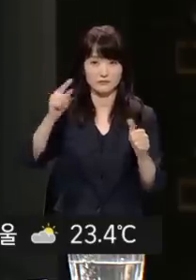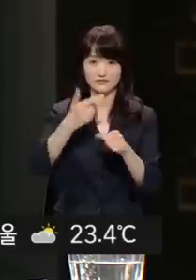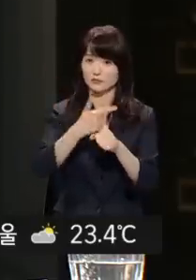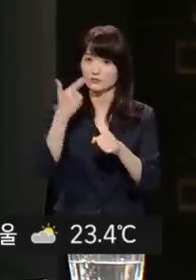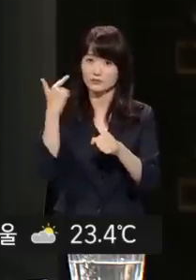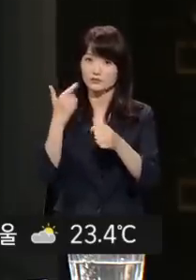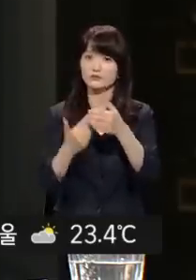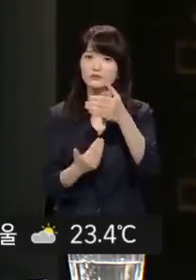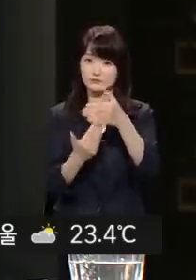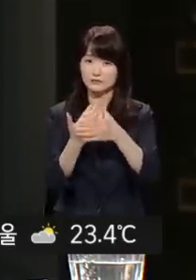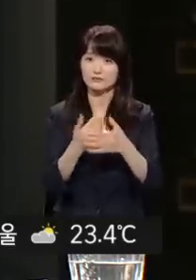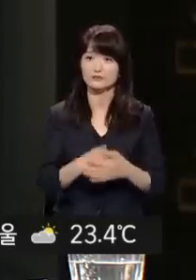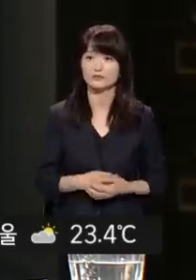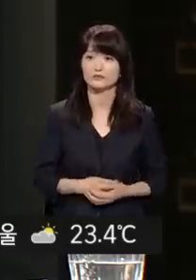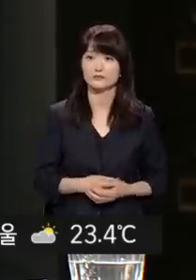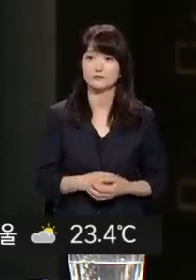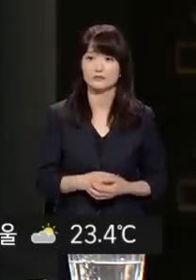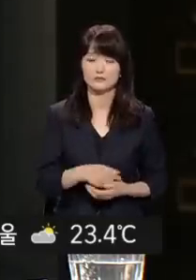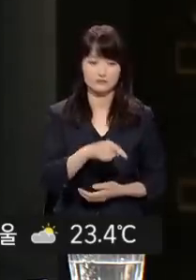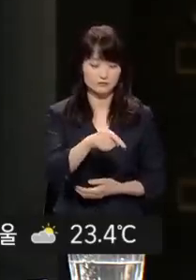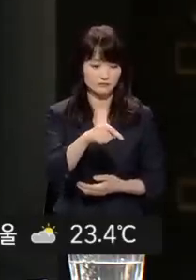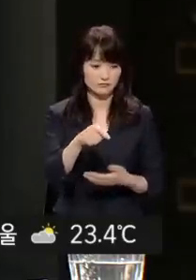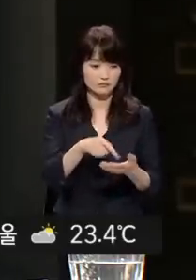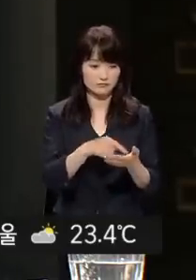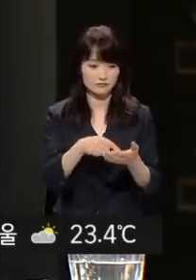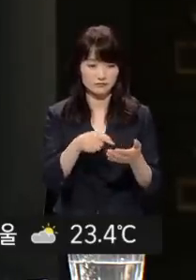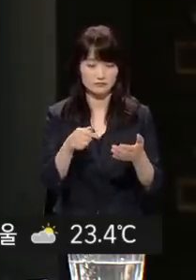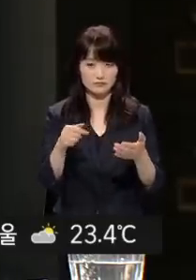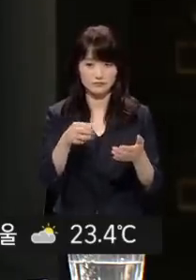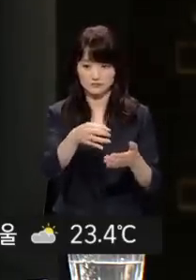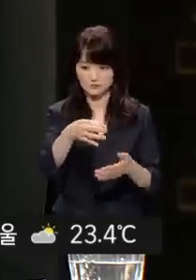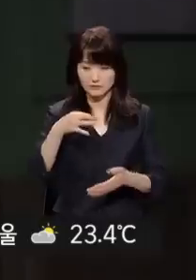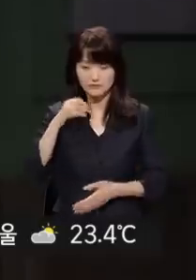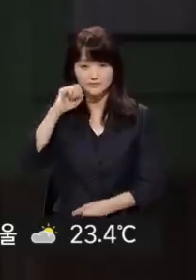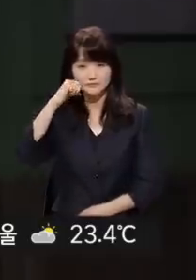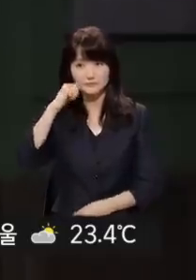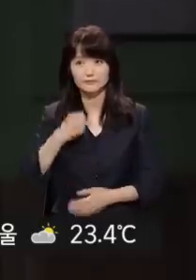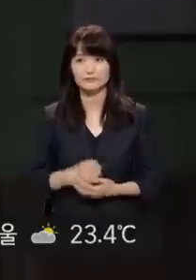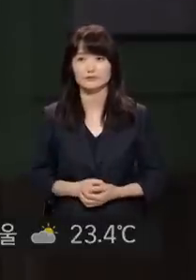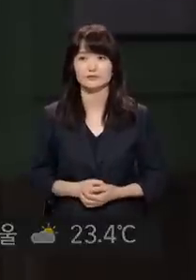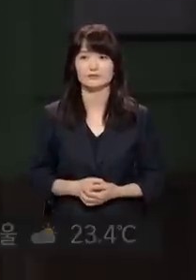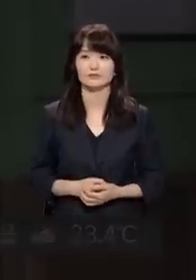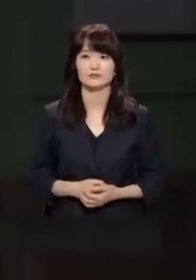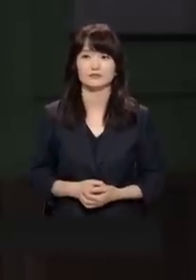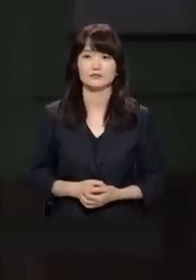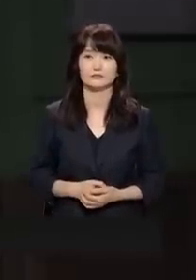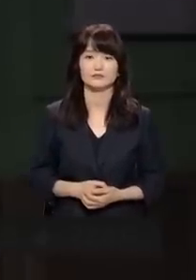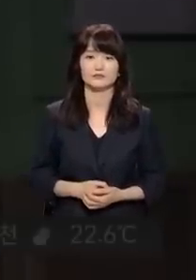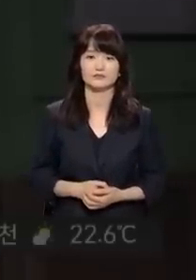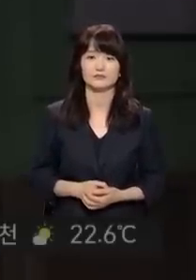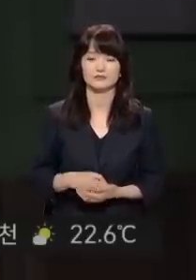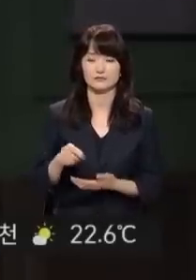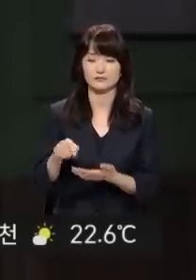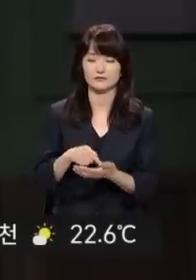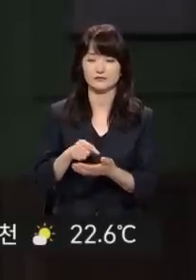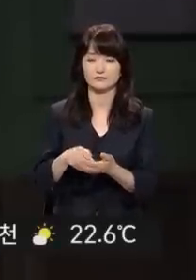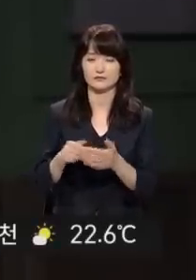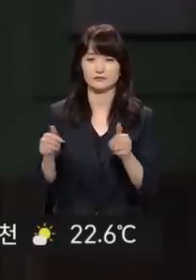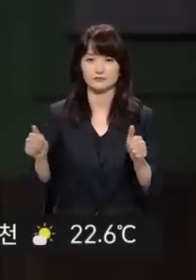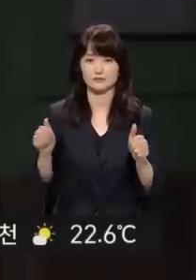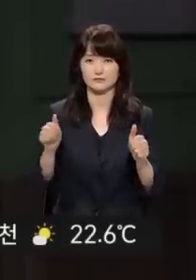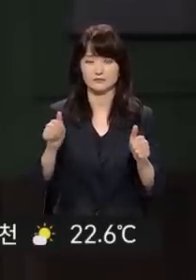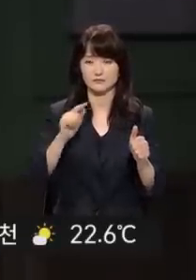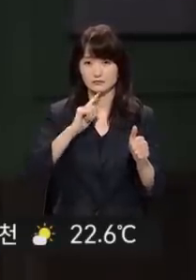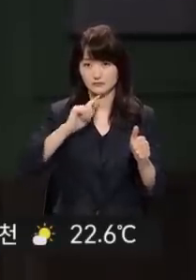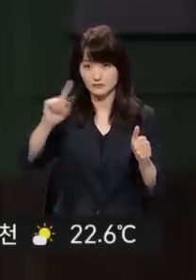사건이었잖아요 자 그런데 그게 어렵다면서요 손해배송 청구라도 혼자 힘으로 좀 해보려고 했는데 법원 측에서